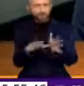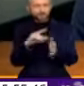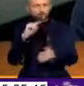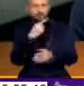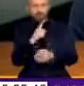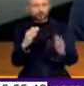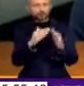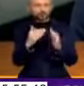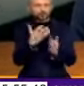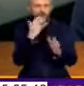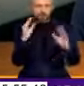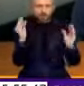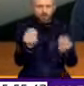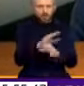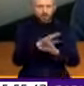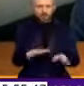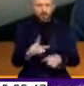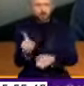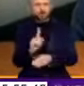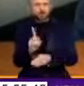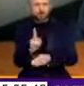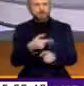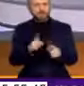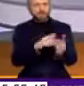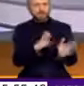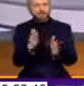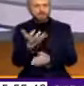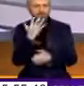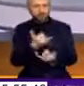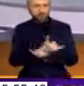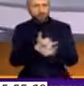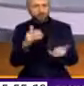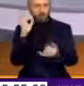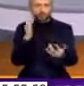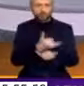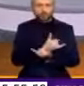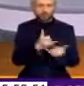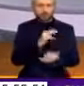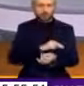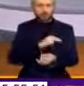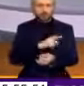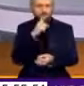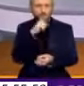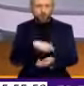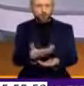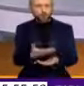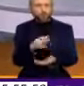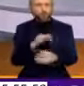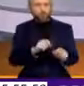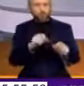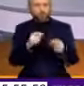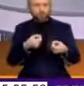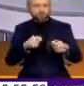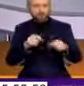енергощадності, що будинки не отеплені, що ця система теплопостачання, водопостачання функціонує недобре, то підняти